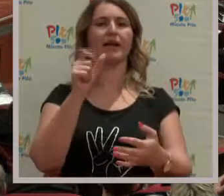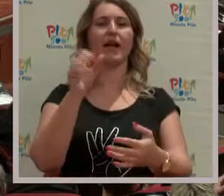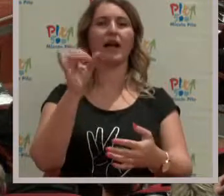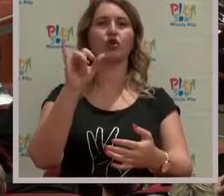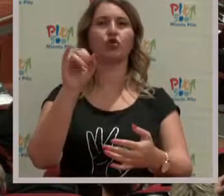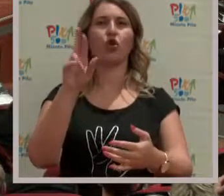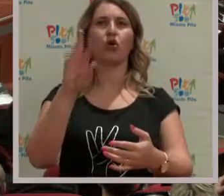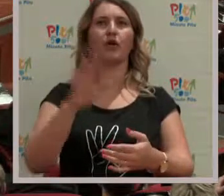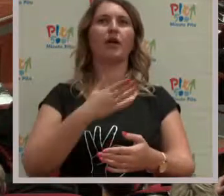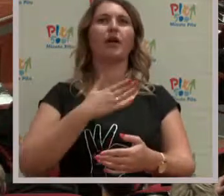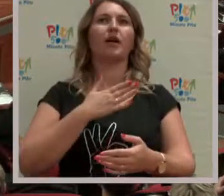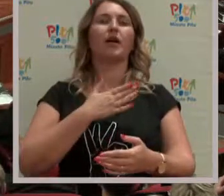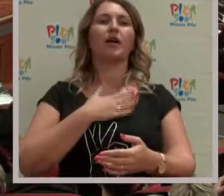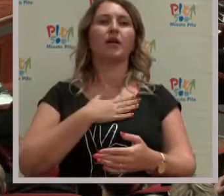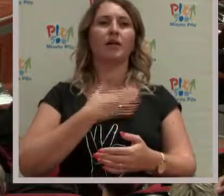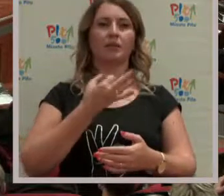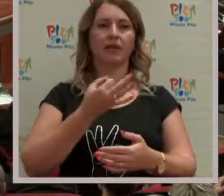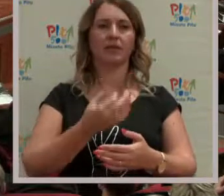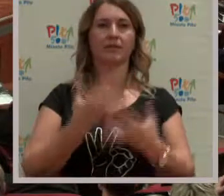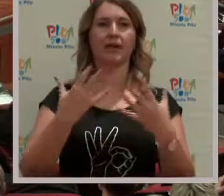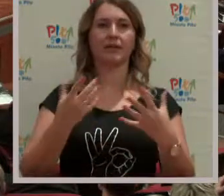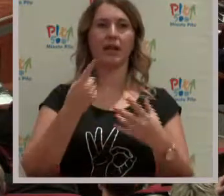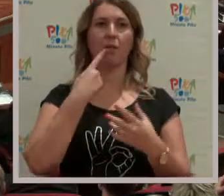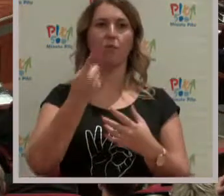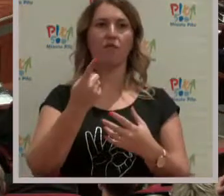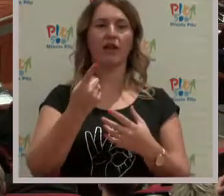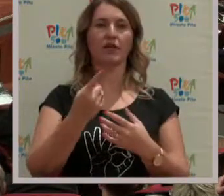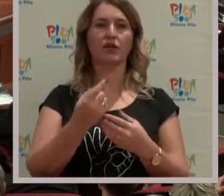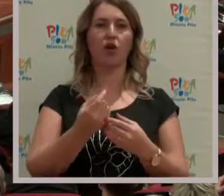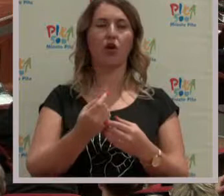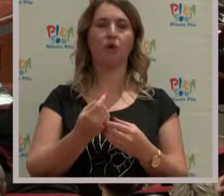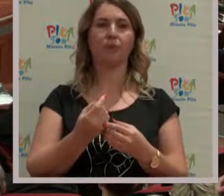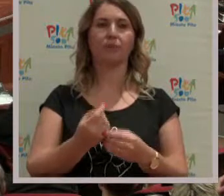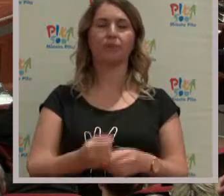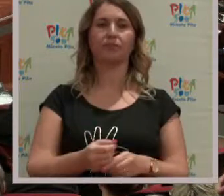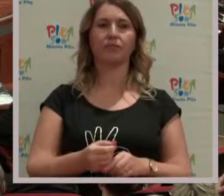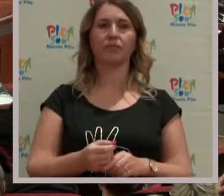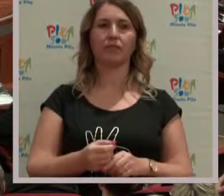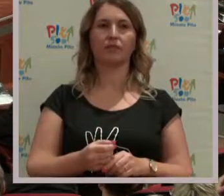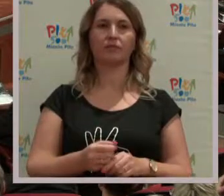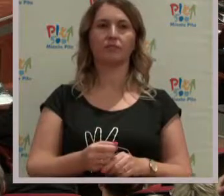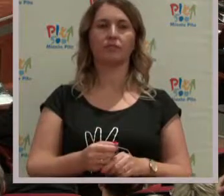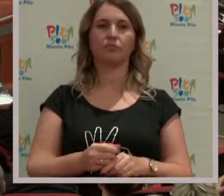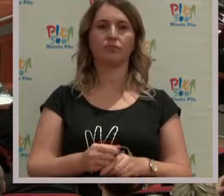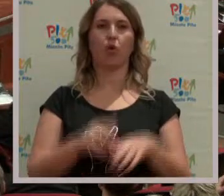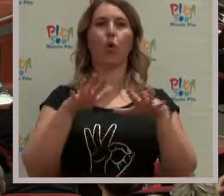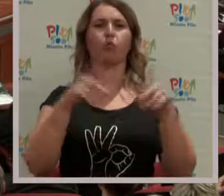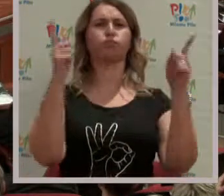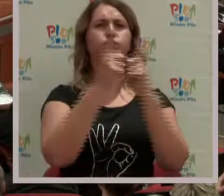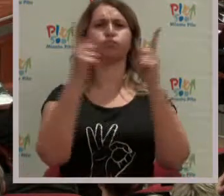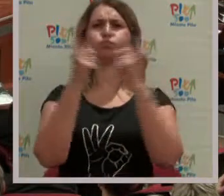Prezydencie, chciałabym tutaj podkreślić, że bogata oferta kulturalna, która trafia do naszych